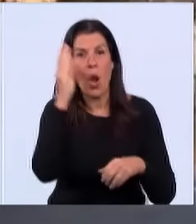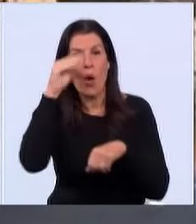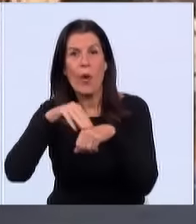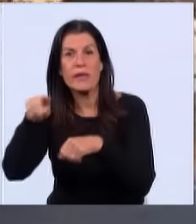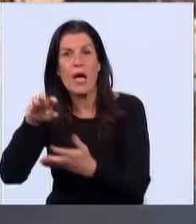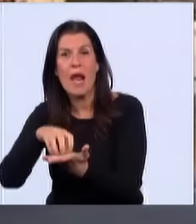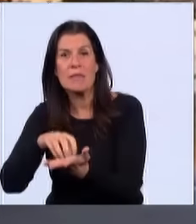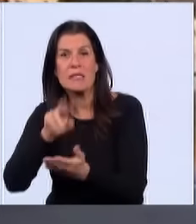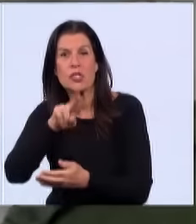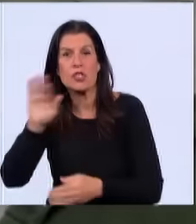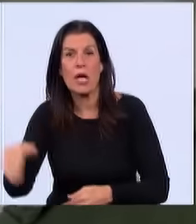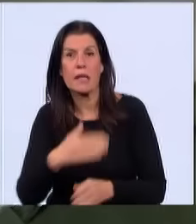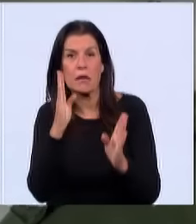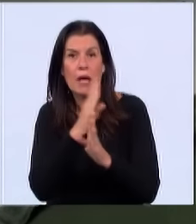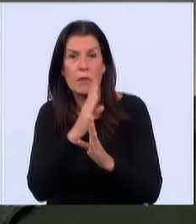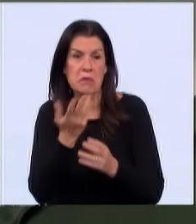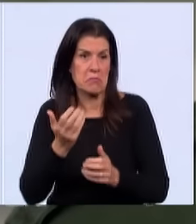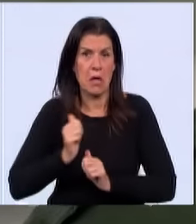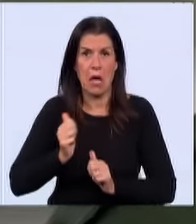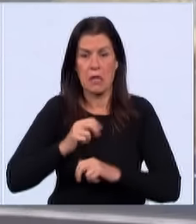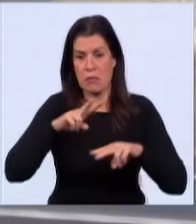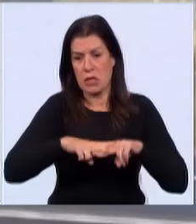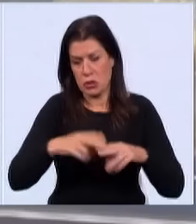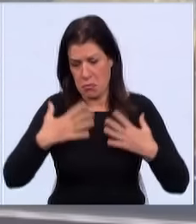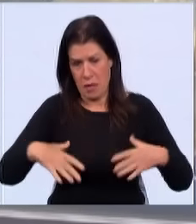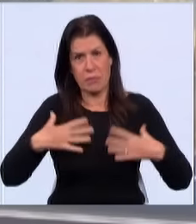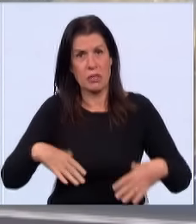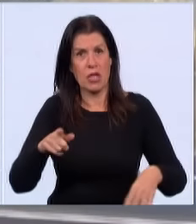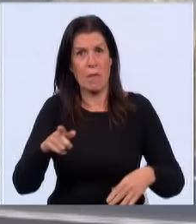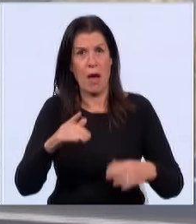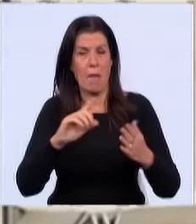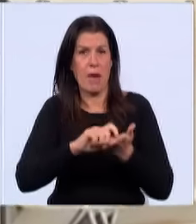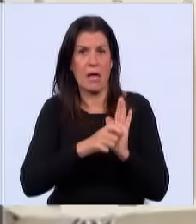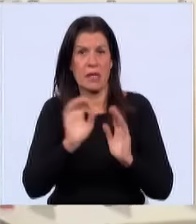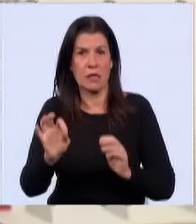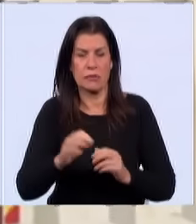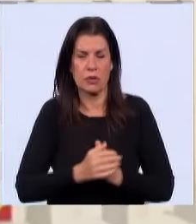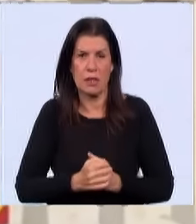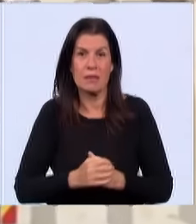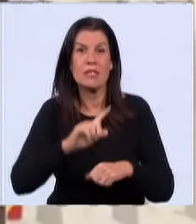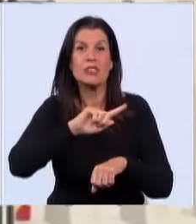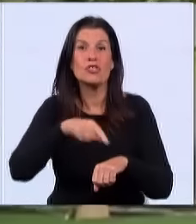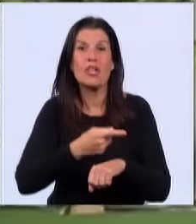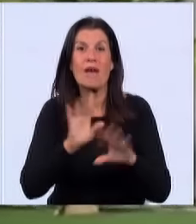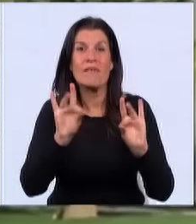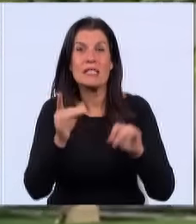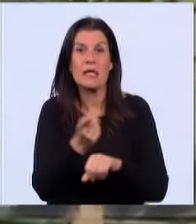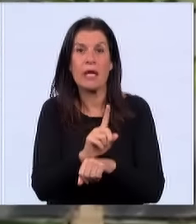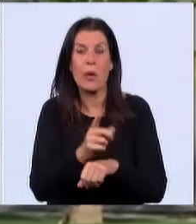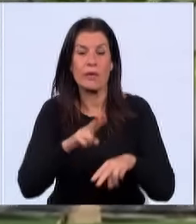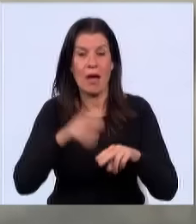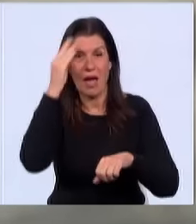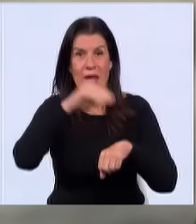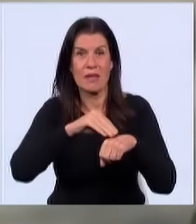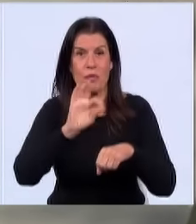עוד במגורים, בפיג'מות. כי נפגעתי בערך ב-7:40. כשעה ו-10 דקות אחרי הדיווח הראשון על חדירת מחבלים.